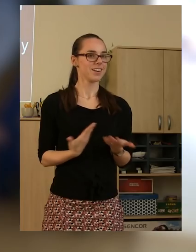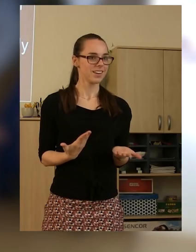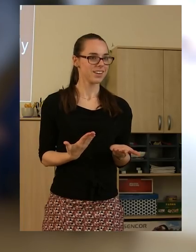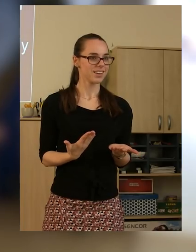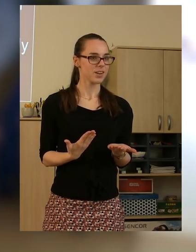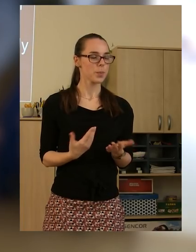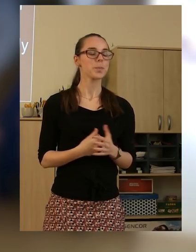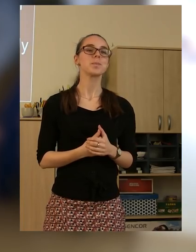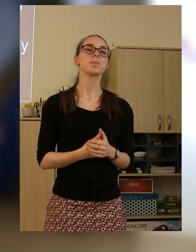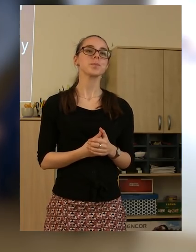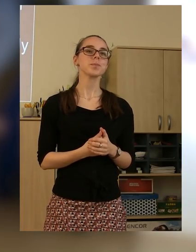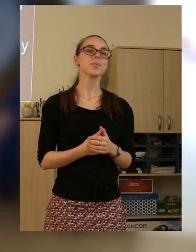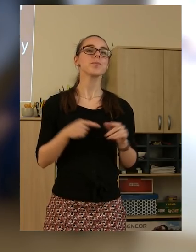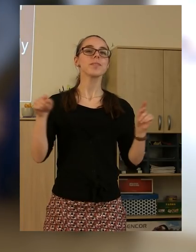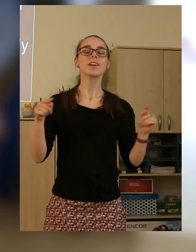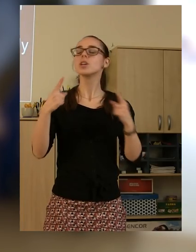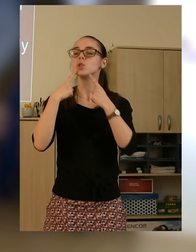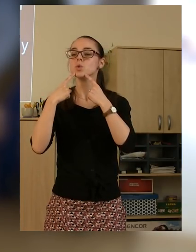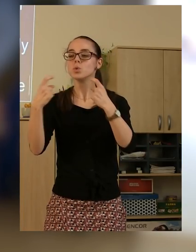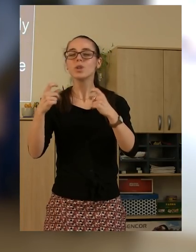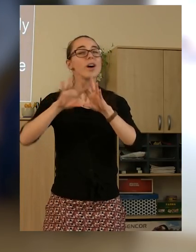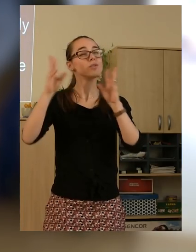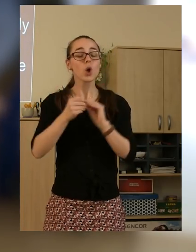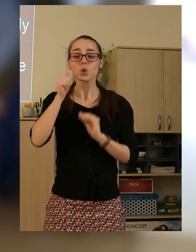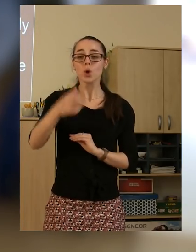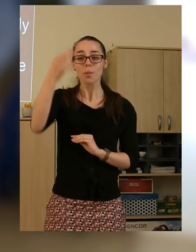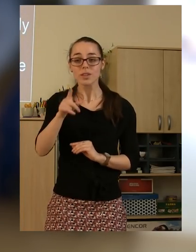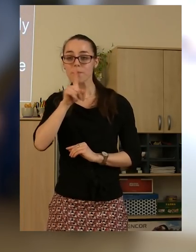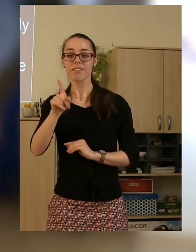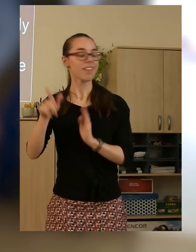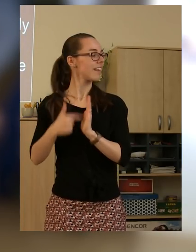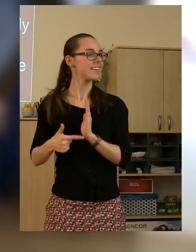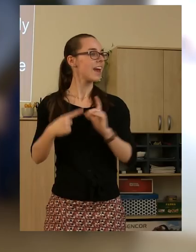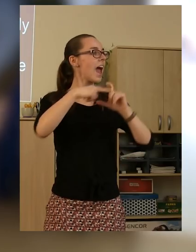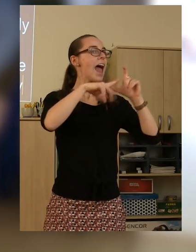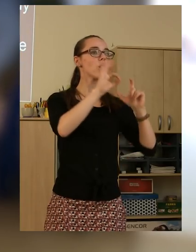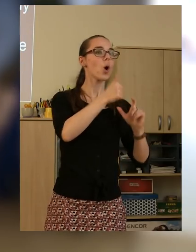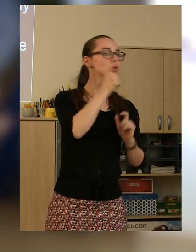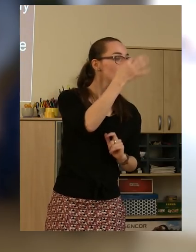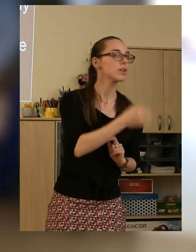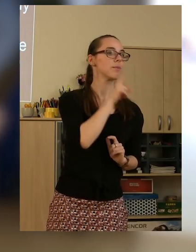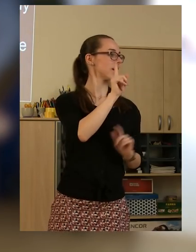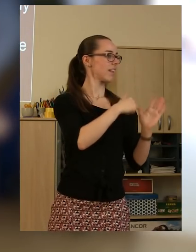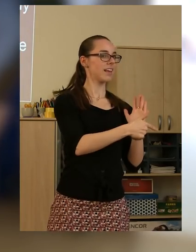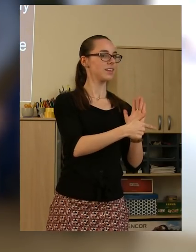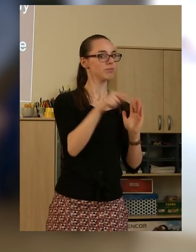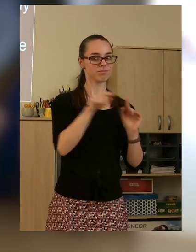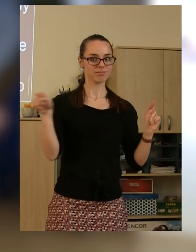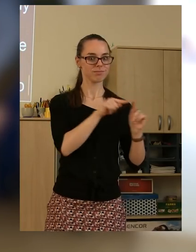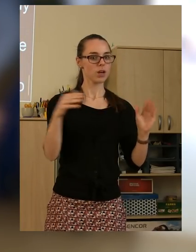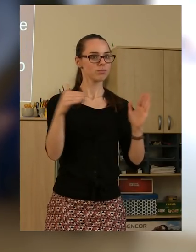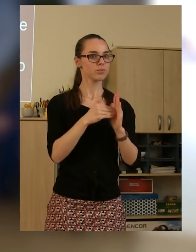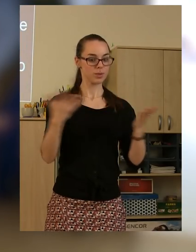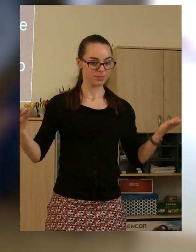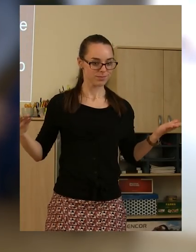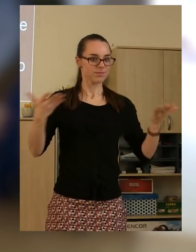že ani duše nemá pravdu, ani ego nemá pravdu. My potřebujeme, aby tyto dvě síly spolu